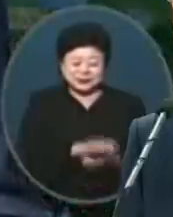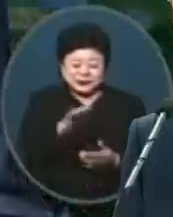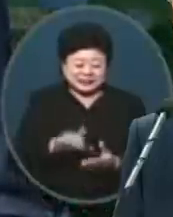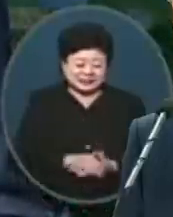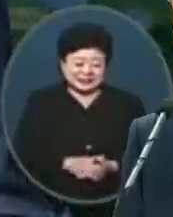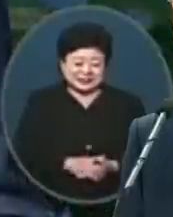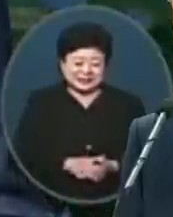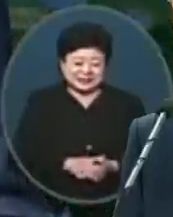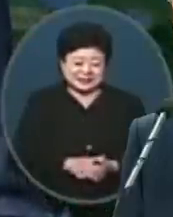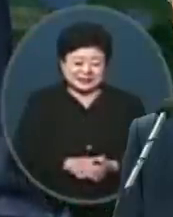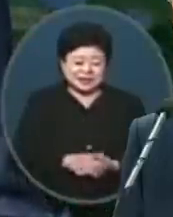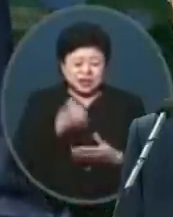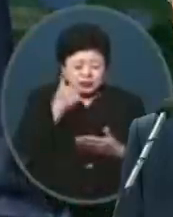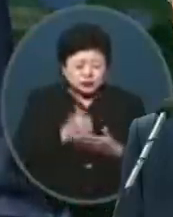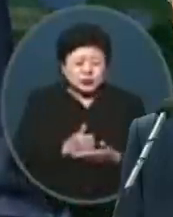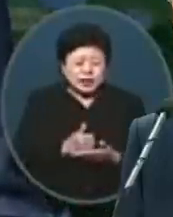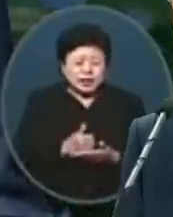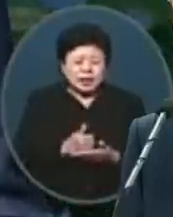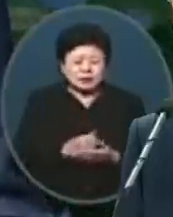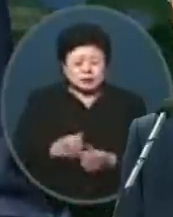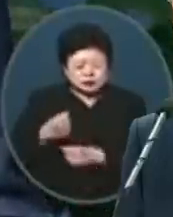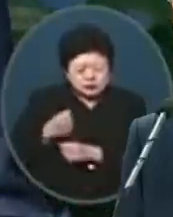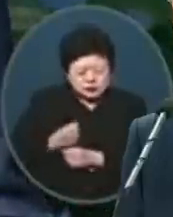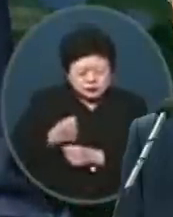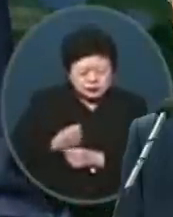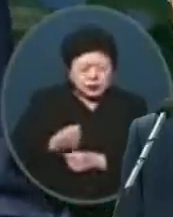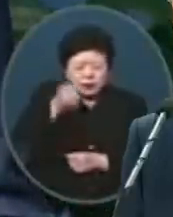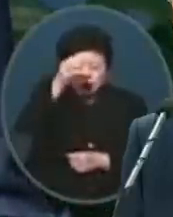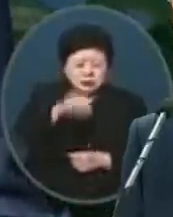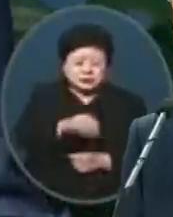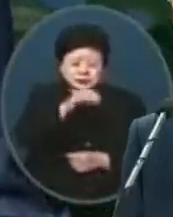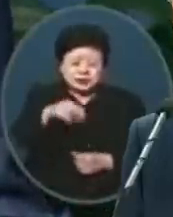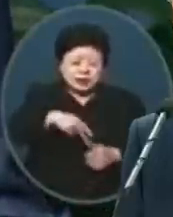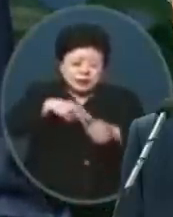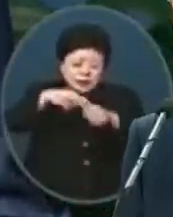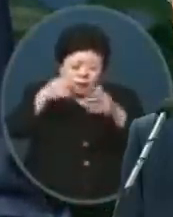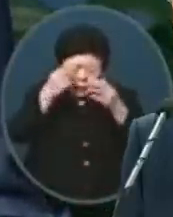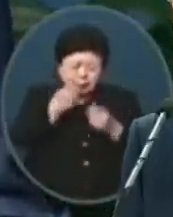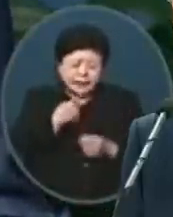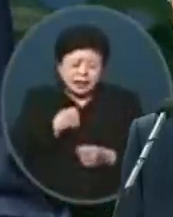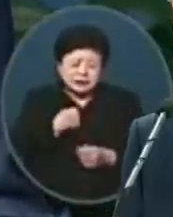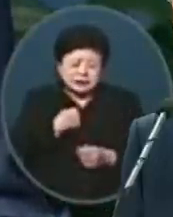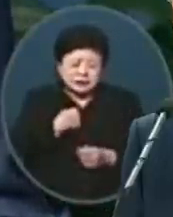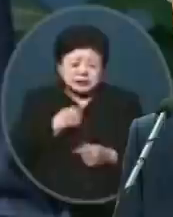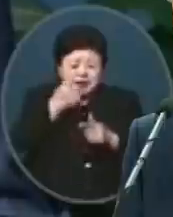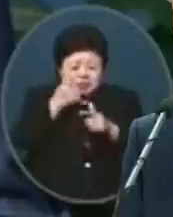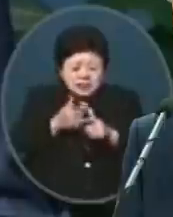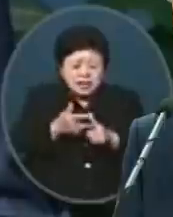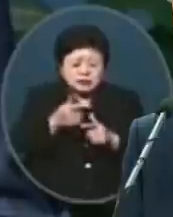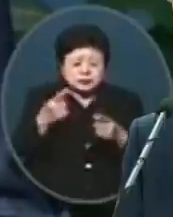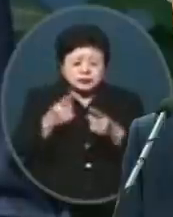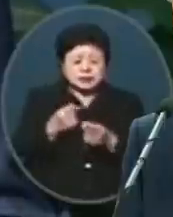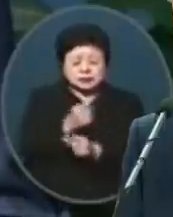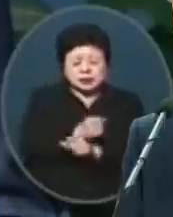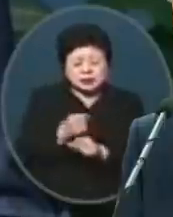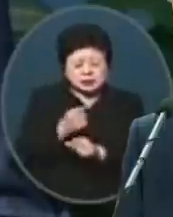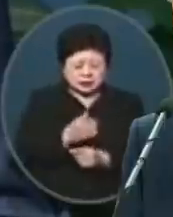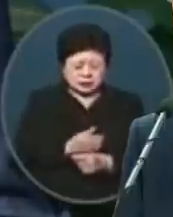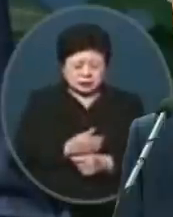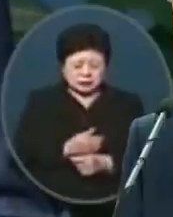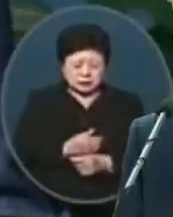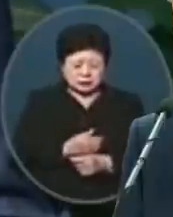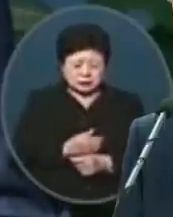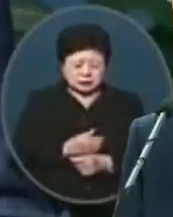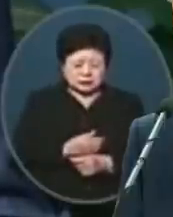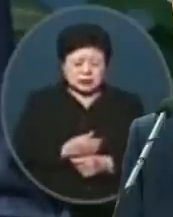우리들의 죄의 무거운 짐을 지시고 십자가에 매달려 고난당하신 예수님의 대속의 은혜를